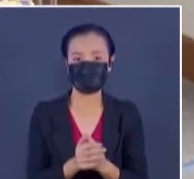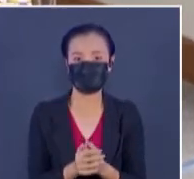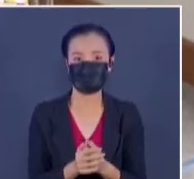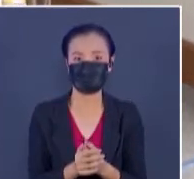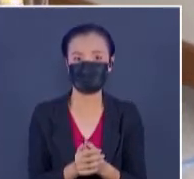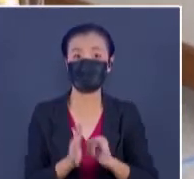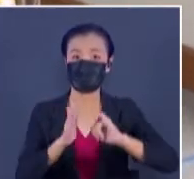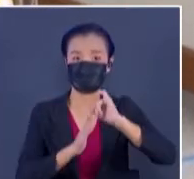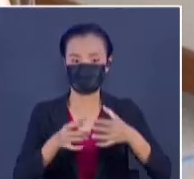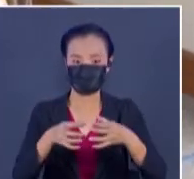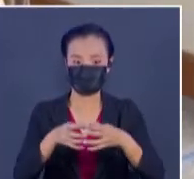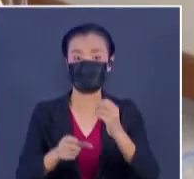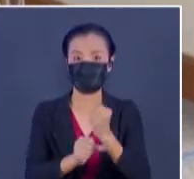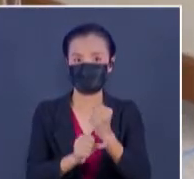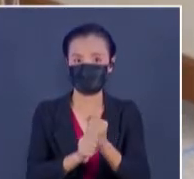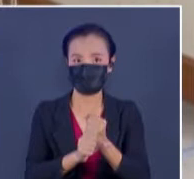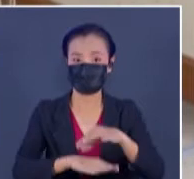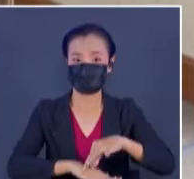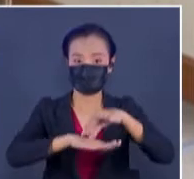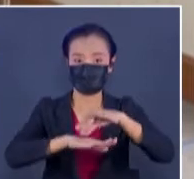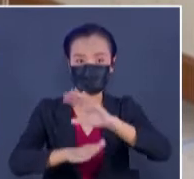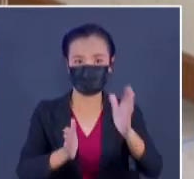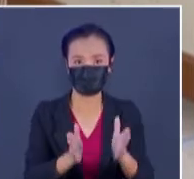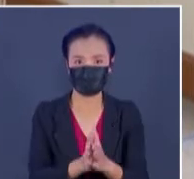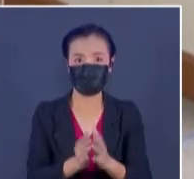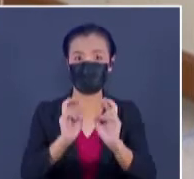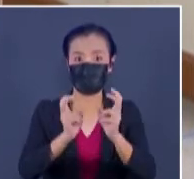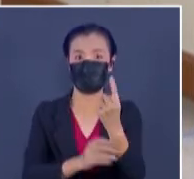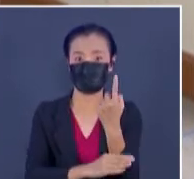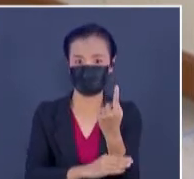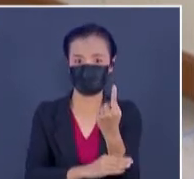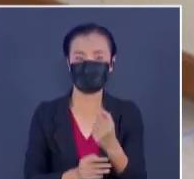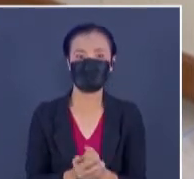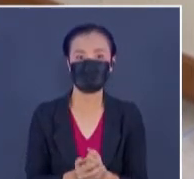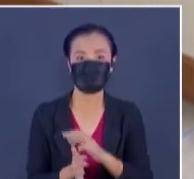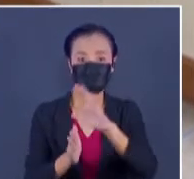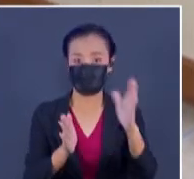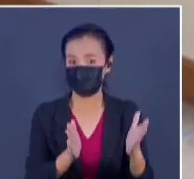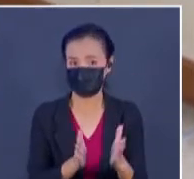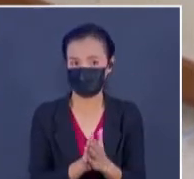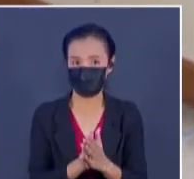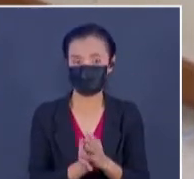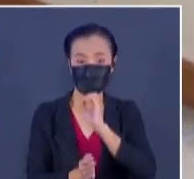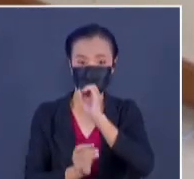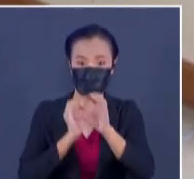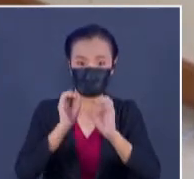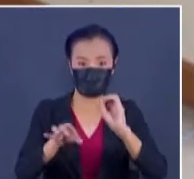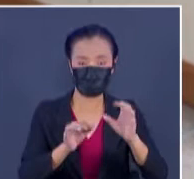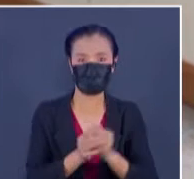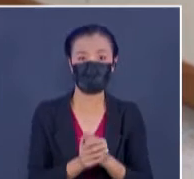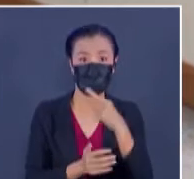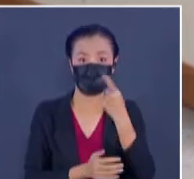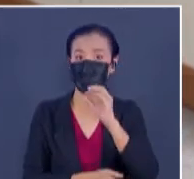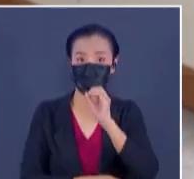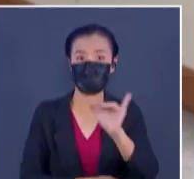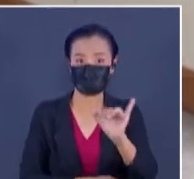ชียงใหม่เนี่ยจะตั้งคณะทำงานนะครับเพื่อจะรวมให้เป็นเรื่องเดียวกันนะครับก็จะรวมทั้งหมดที่แจ้งความไว้แล้วนะครับแล้วก็สำหรับคนที่ยังไม่แ